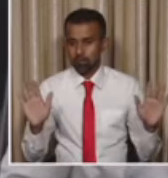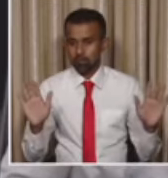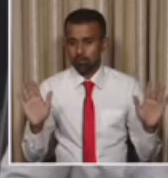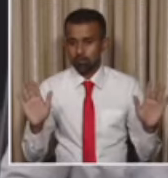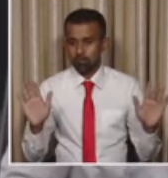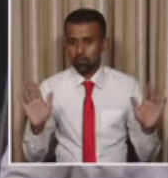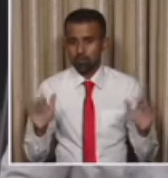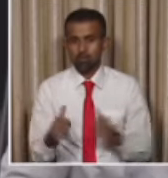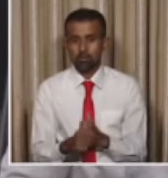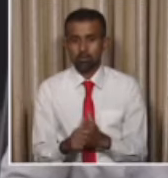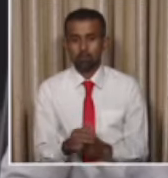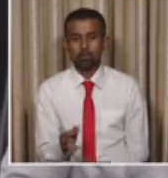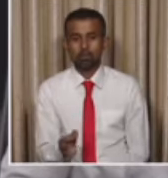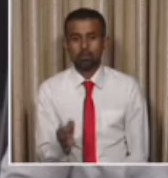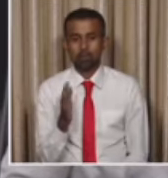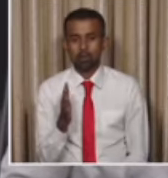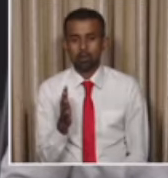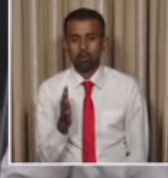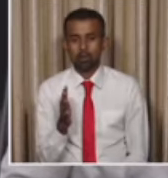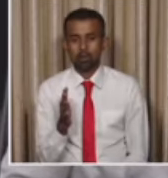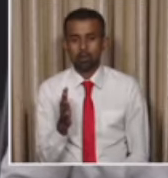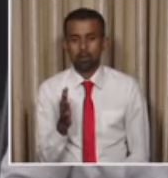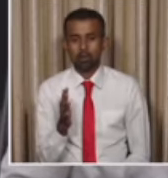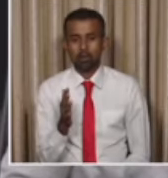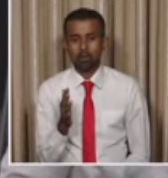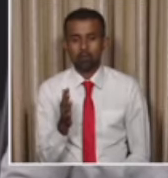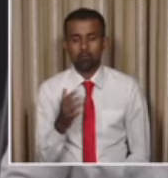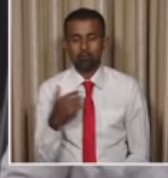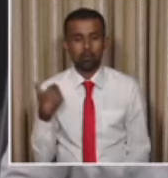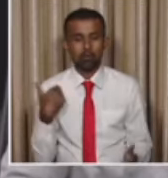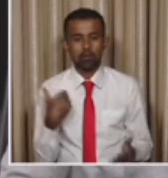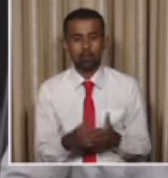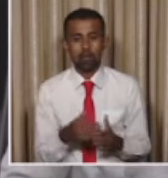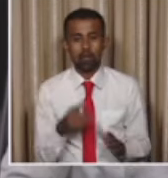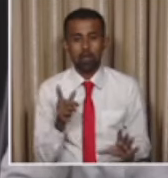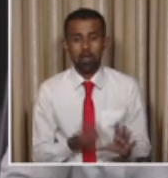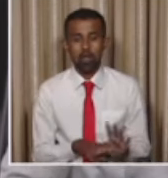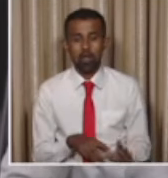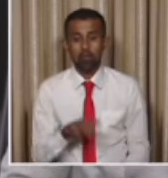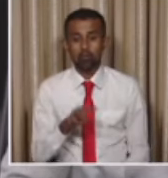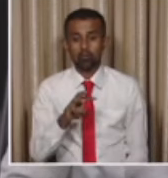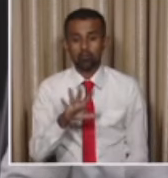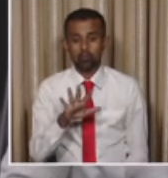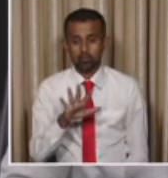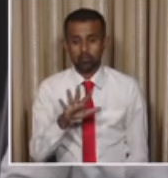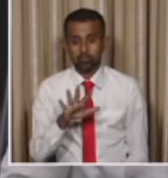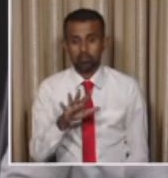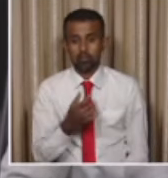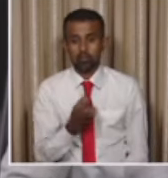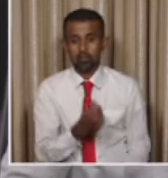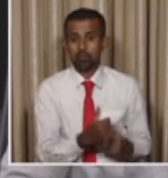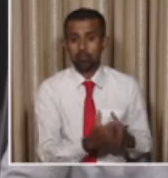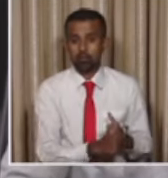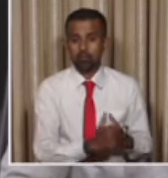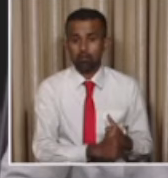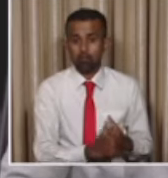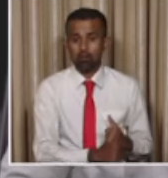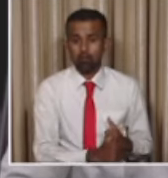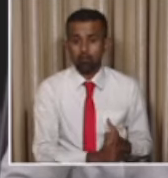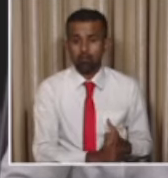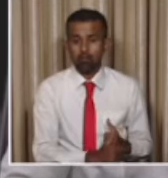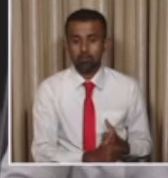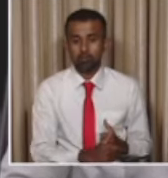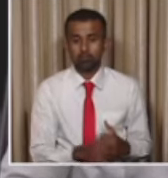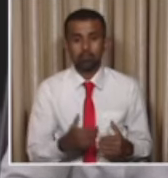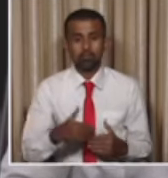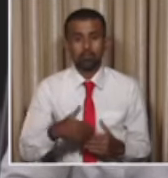අච්චු ගහන එක තහනම්. එතකොට මෙච්චර කල් අවුරුදු 35-30ම සල්ලි අච්චු ගැහුවට මෙතනින්